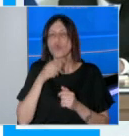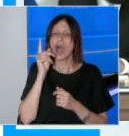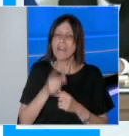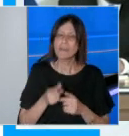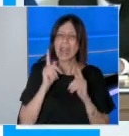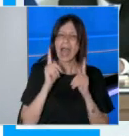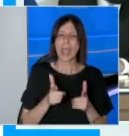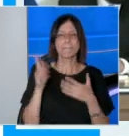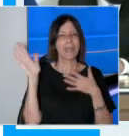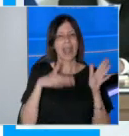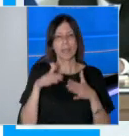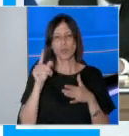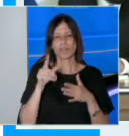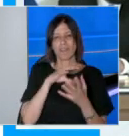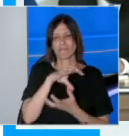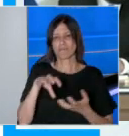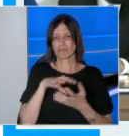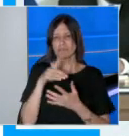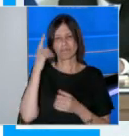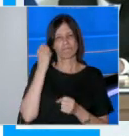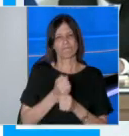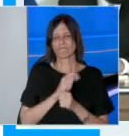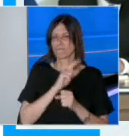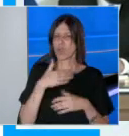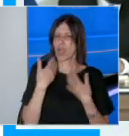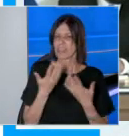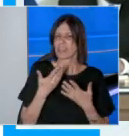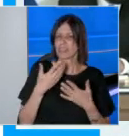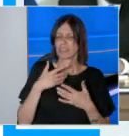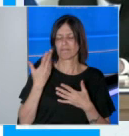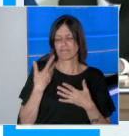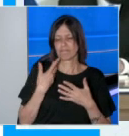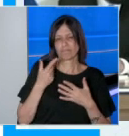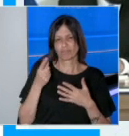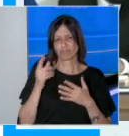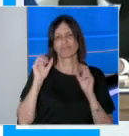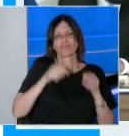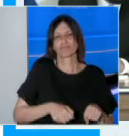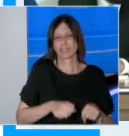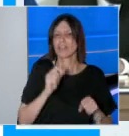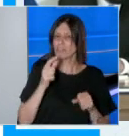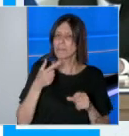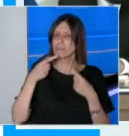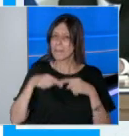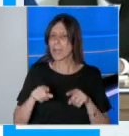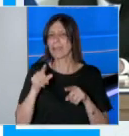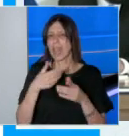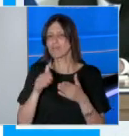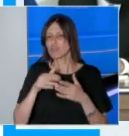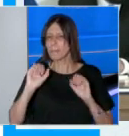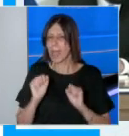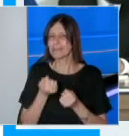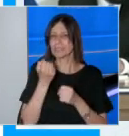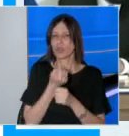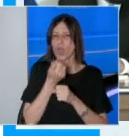חייבים להילחם באלימות ובהפרות הסדר בנחישות ולא לתת לה להרים את הראש. ולצד זה להמשיך במאמצים לפעולות